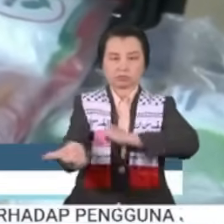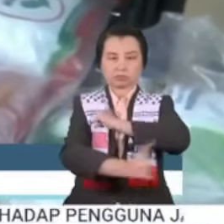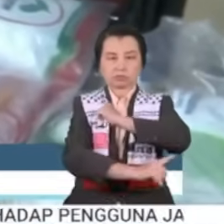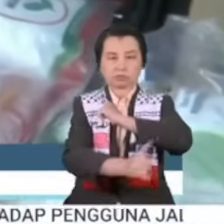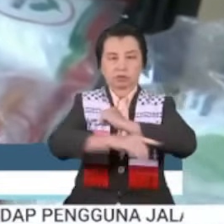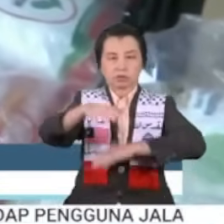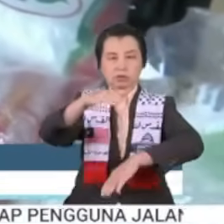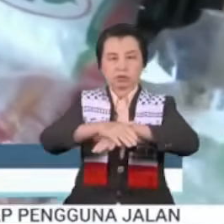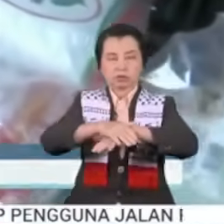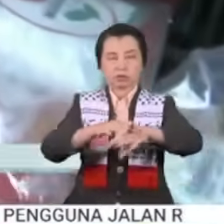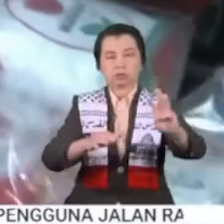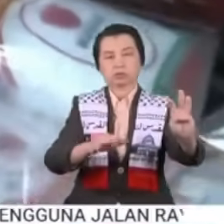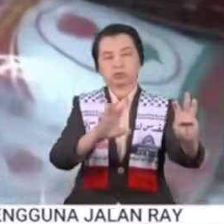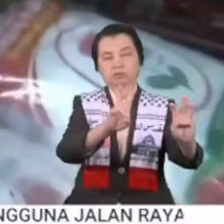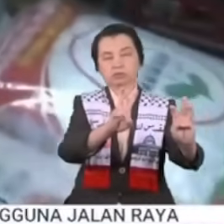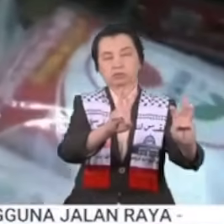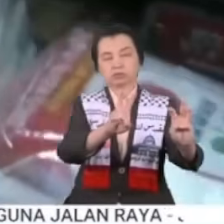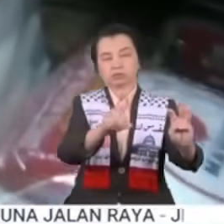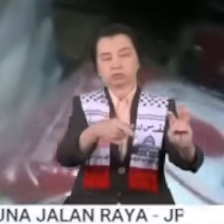mencecah